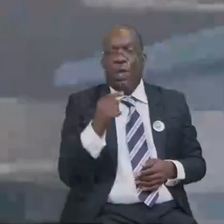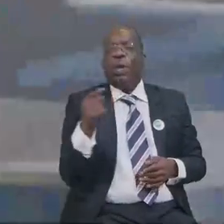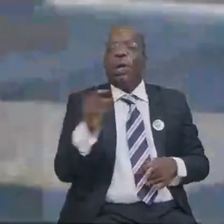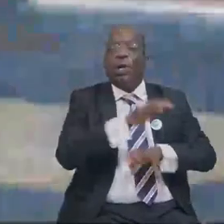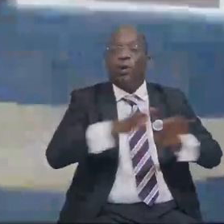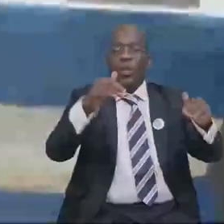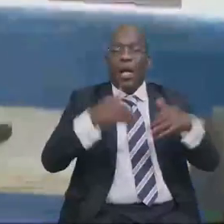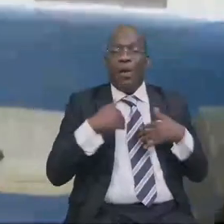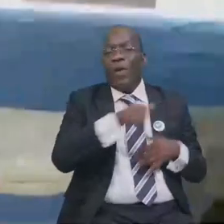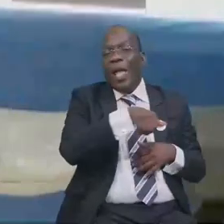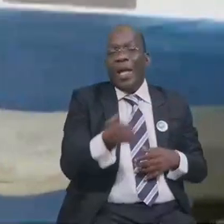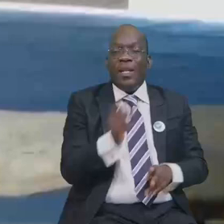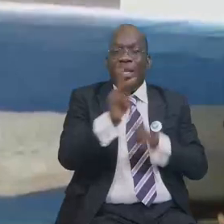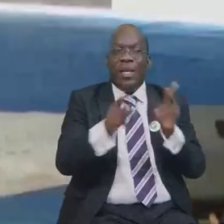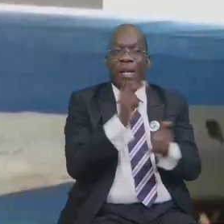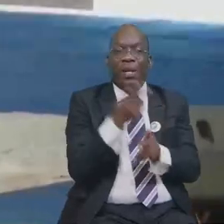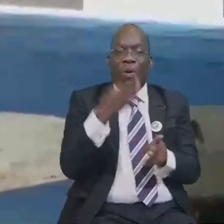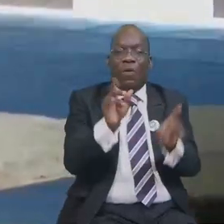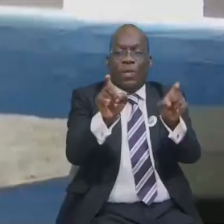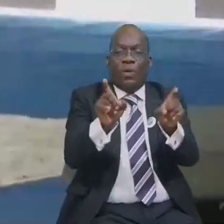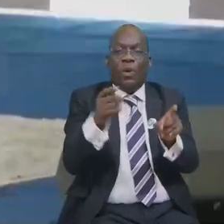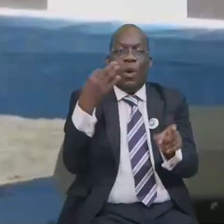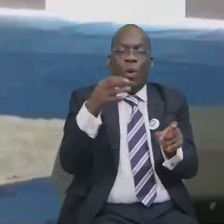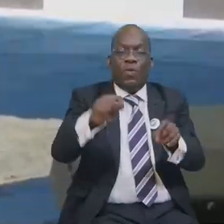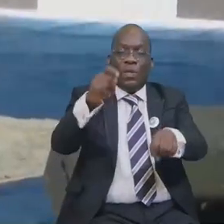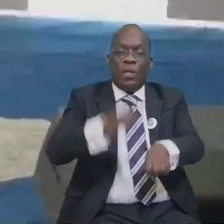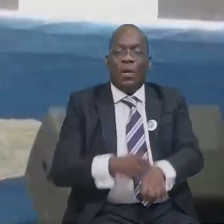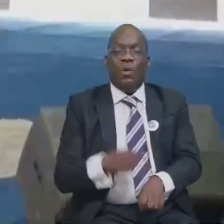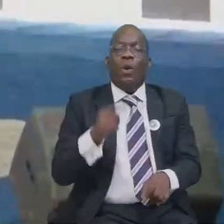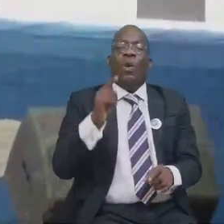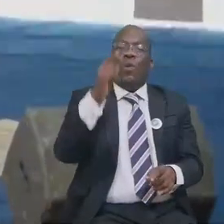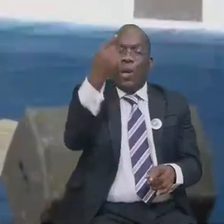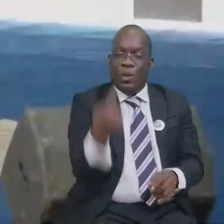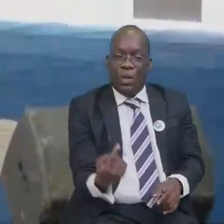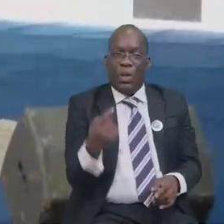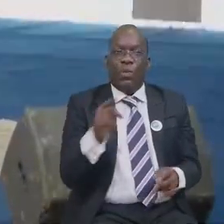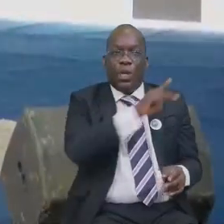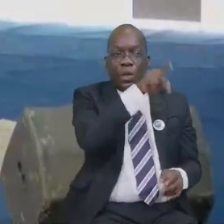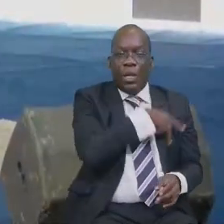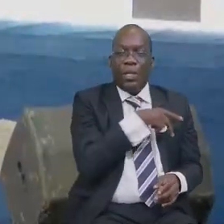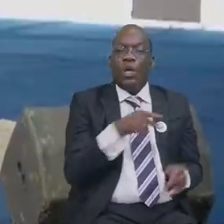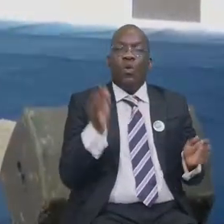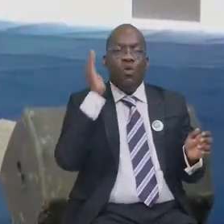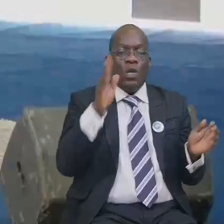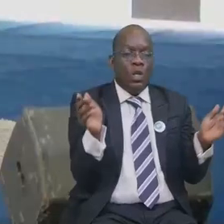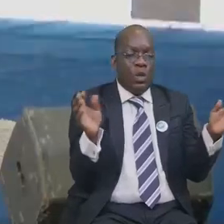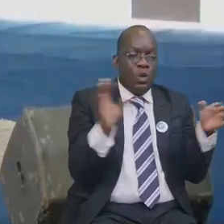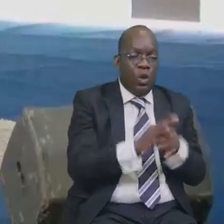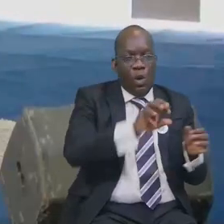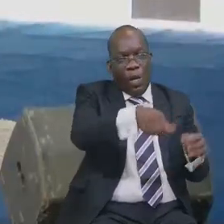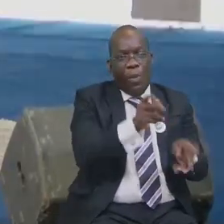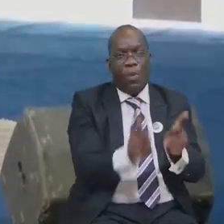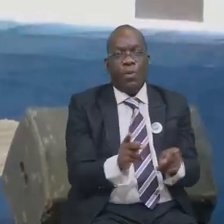aucun examen et l'analyse des temps. Ils étaient de la majorité. Vous savez, il y a des